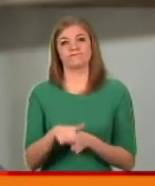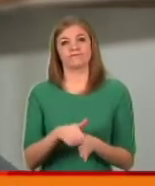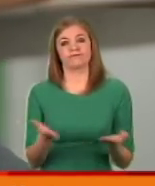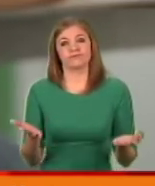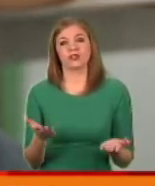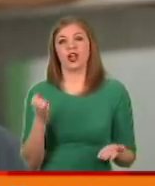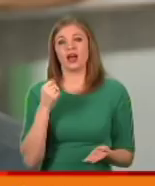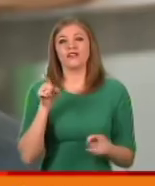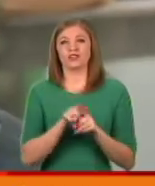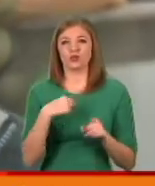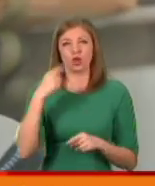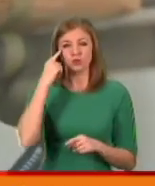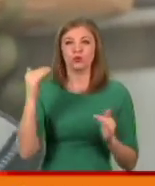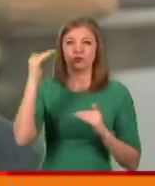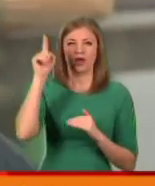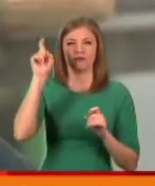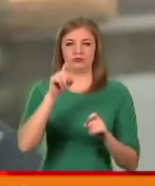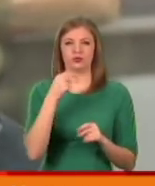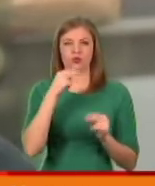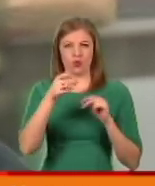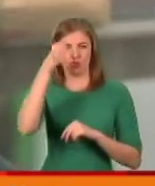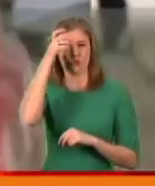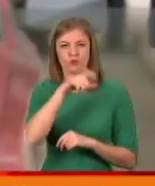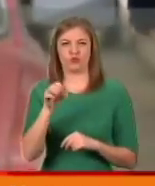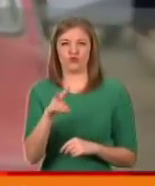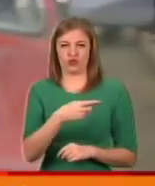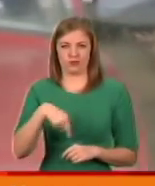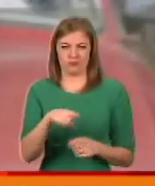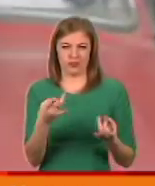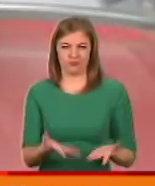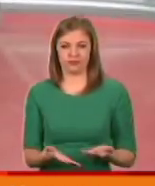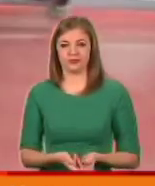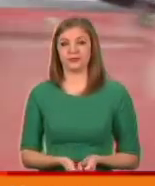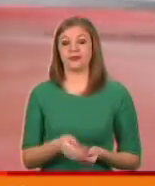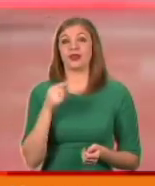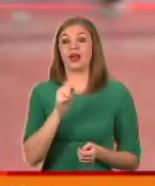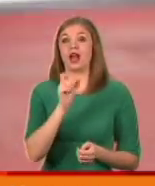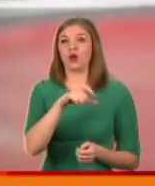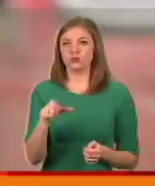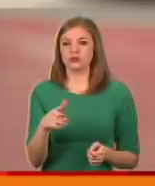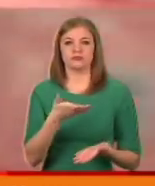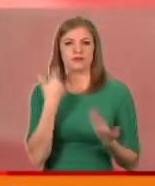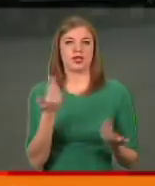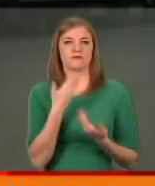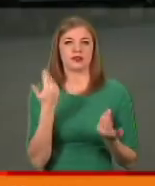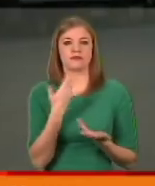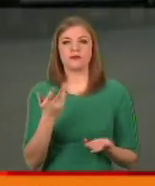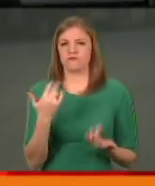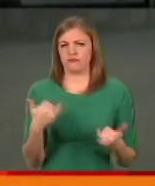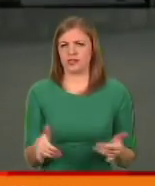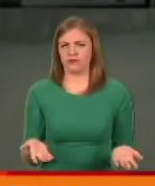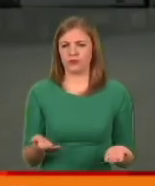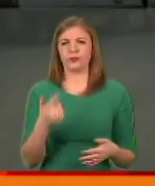Угу. Що ж таки там, я думаю, що там сидять ліпші, розумніші люди, ніж ми є. Човників тим часом все нема і нема. Якось